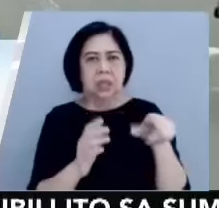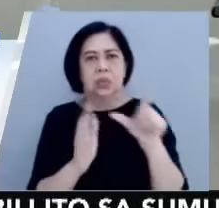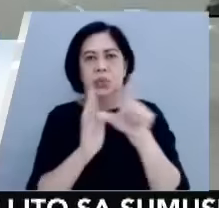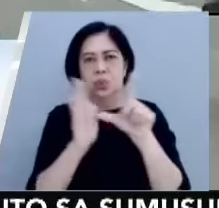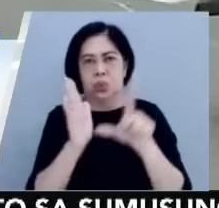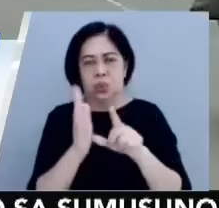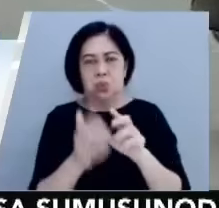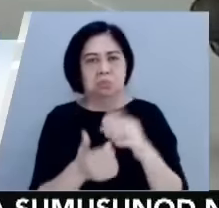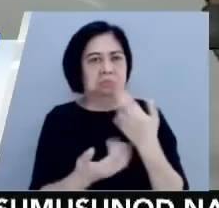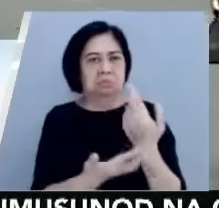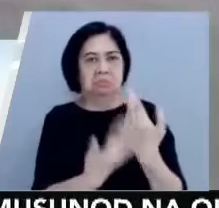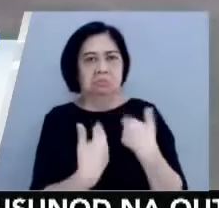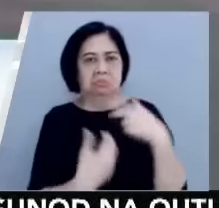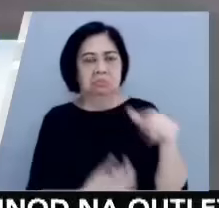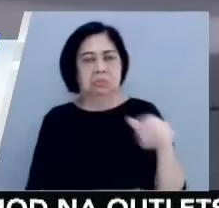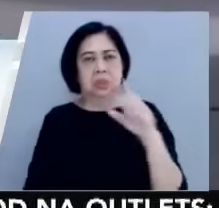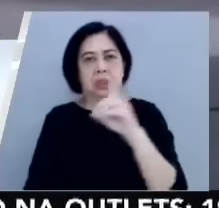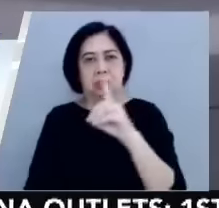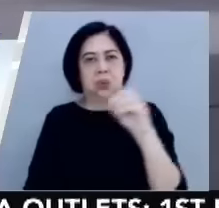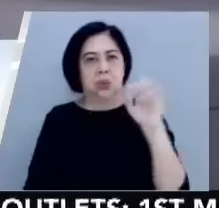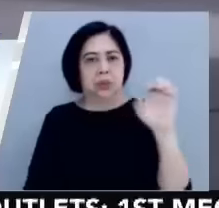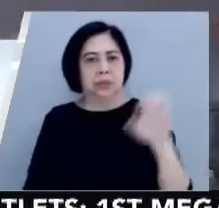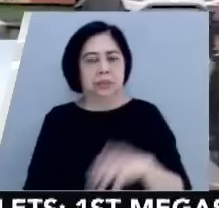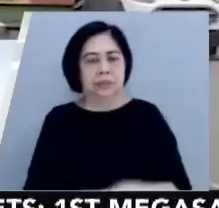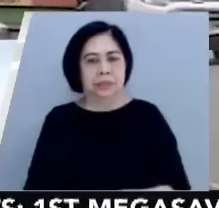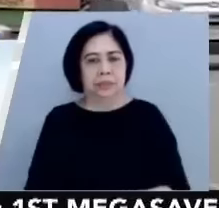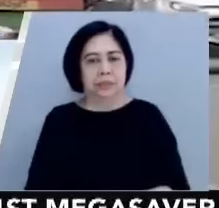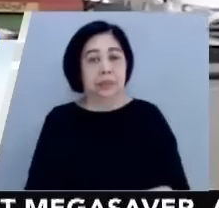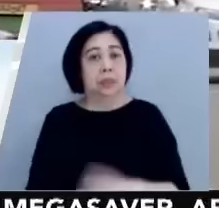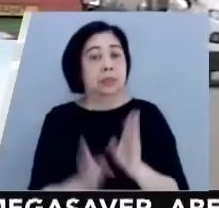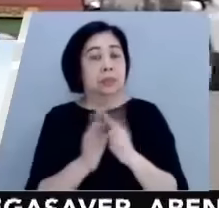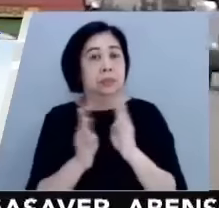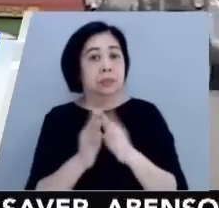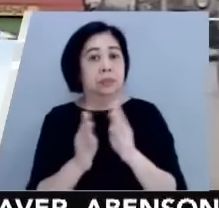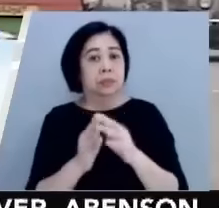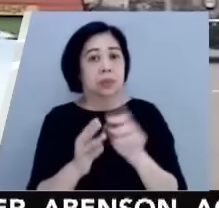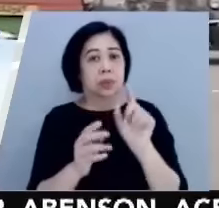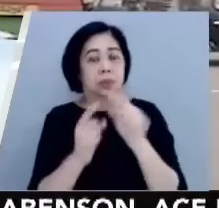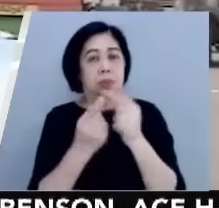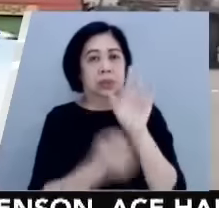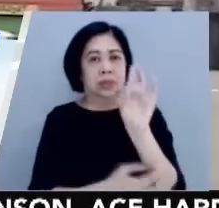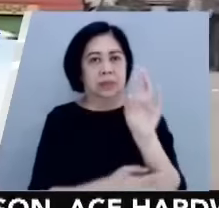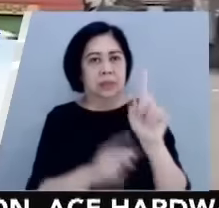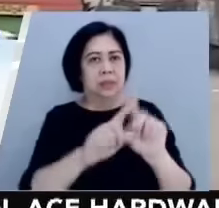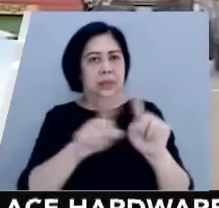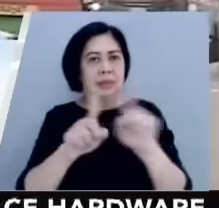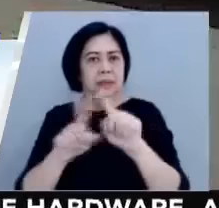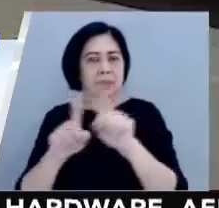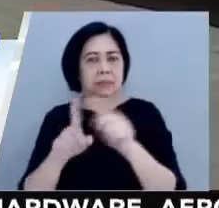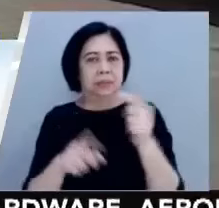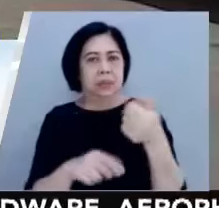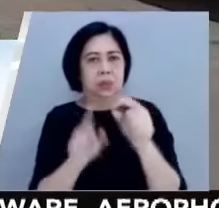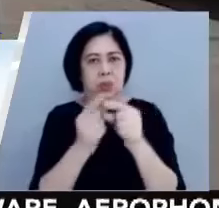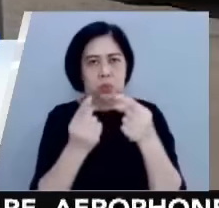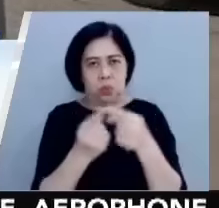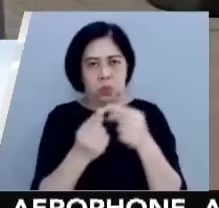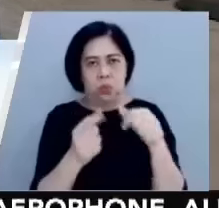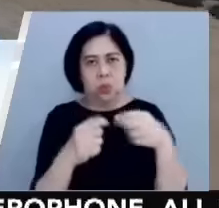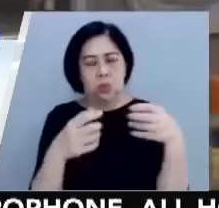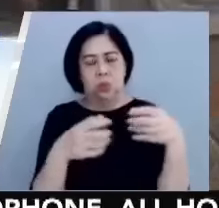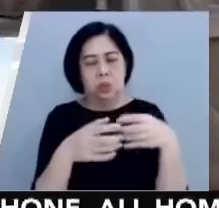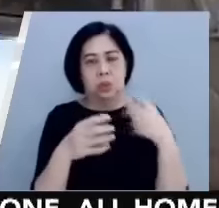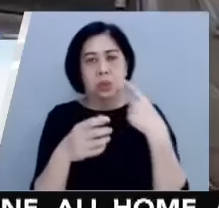tugon dito ang Energy Department. Magpupulong naman ang Magnificent Seven na binubuo ng iba't ibang transport group sa bansa para pag-usapan